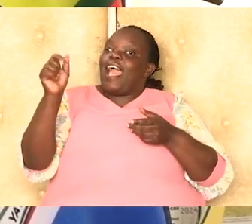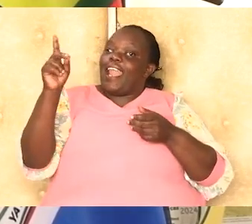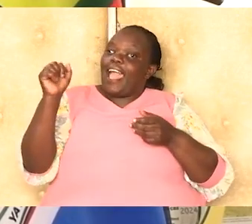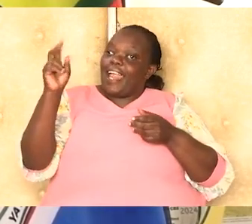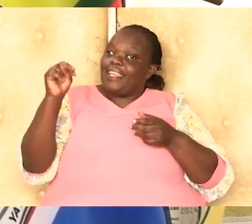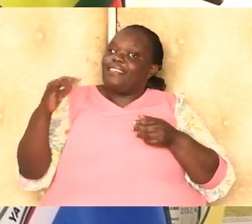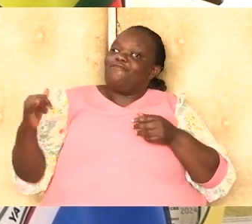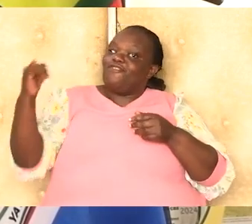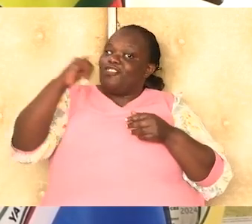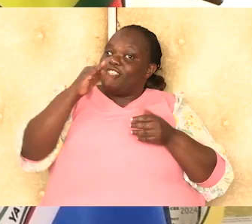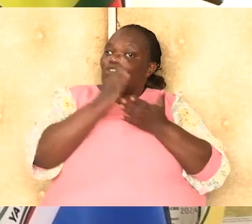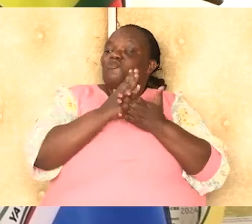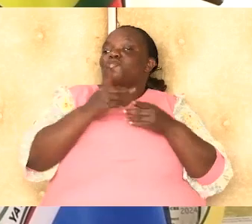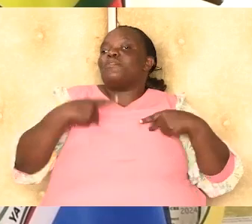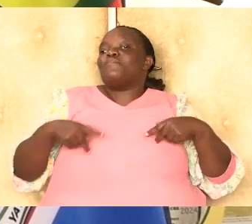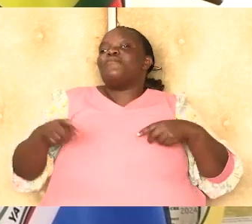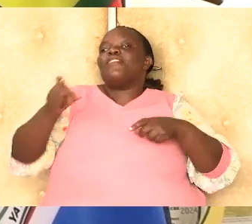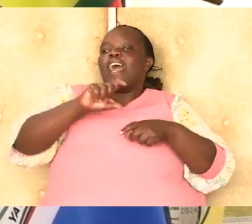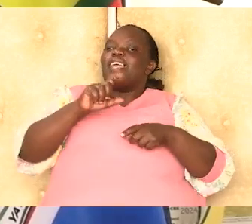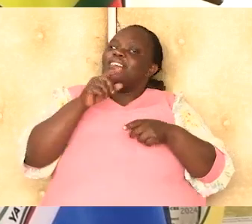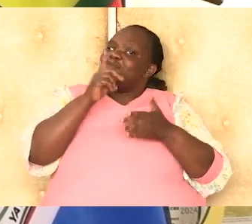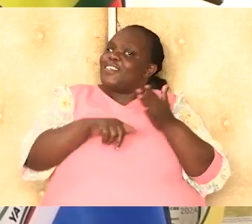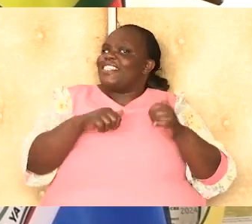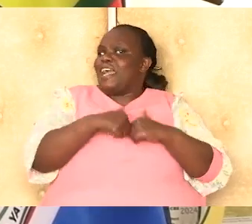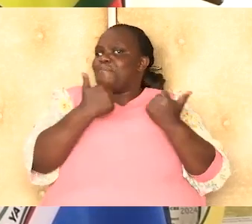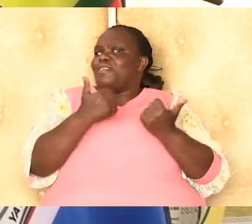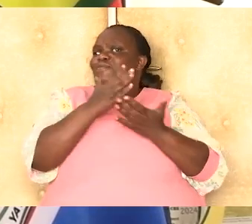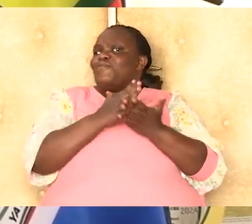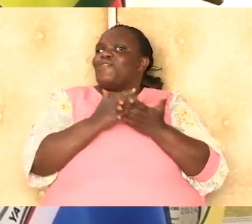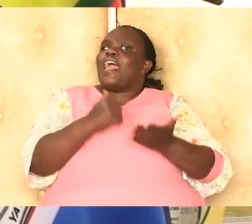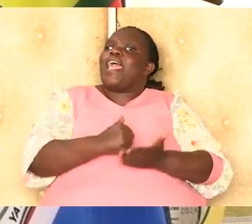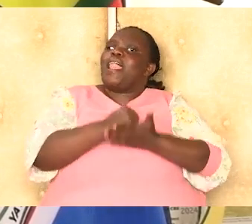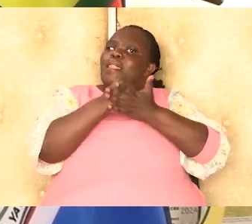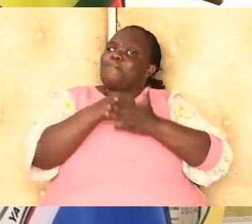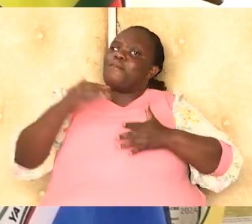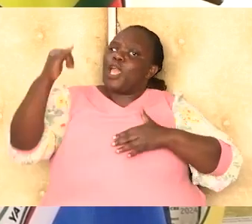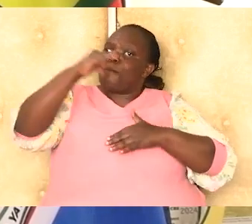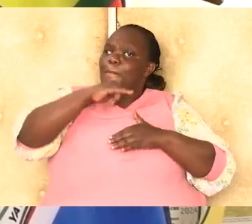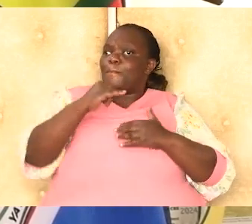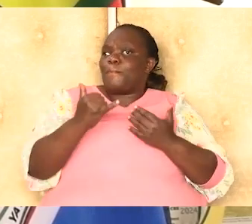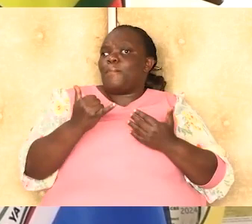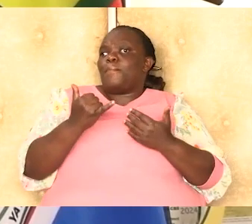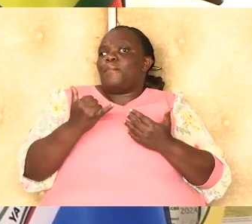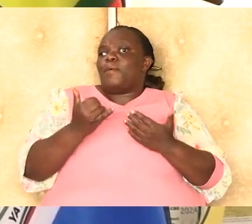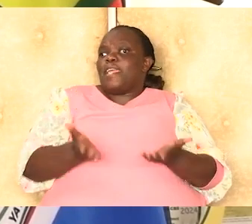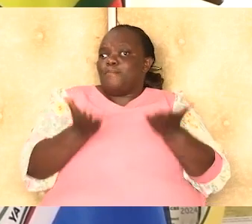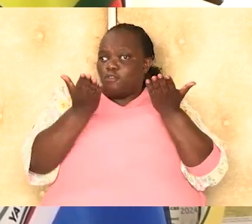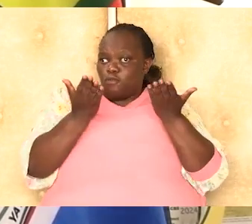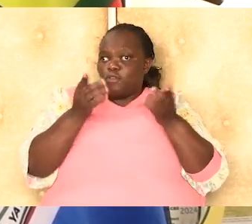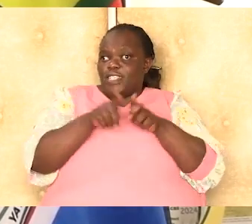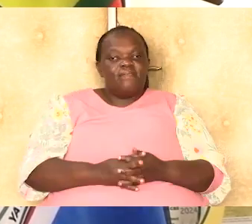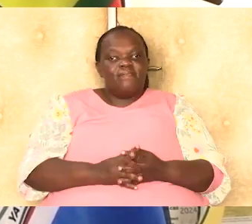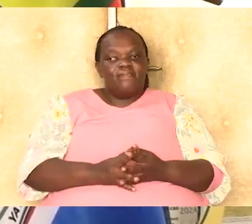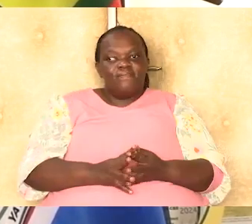kwa sabu unaona watu wanaongeze zaidi wanasema na mnagani adani tunasaidia na mambo ya airport na pia hii mambo ya kutengeneza